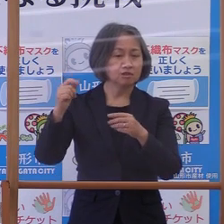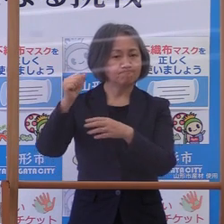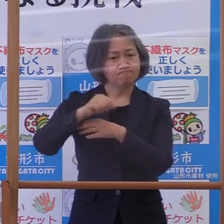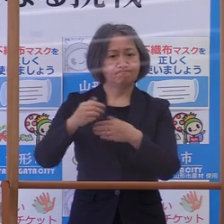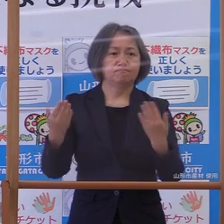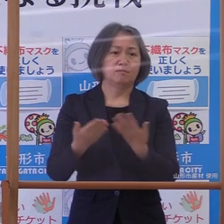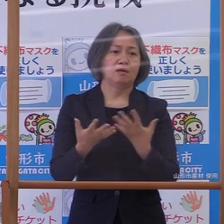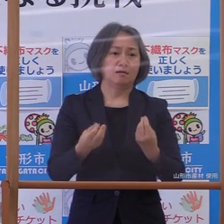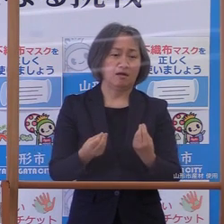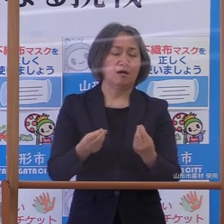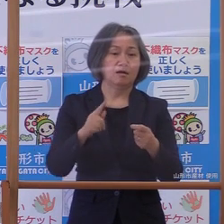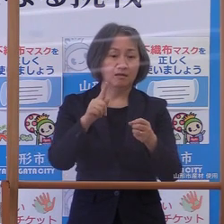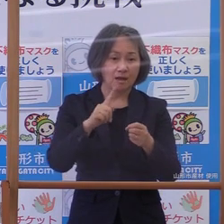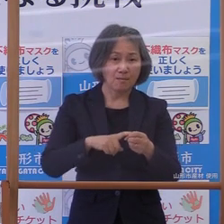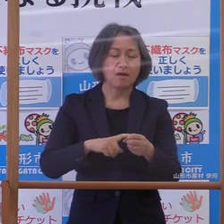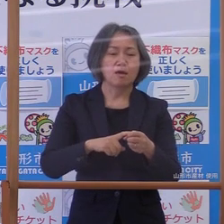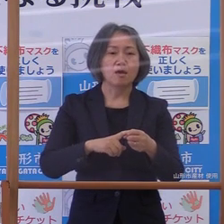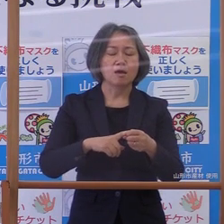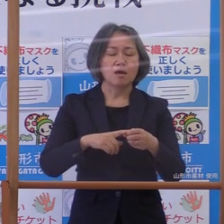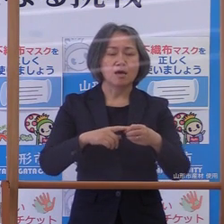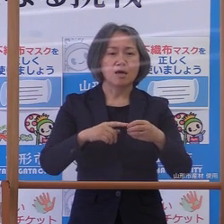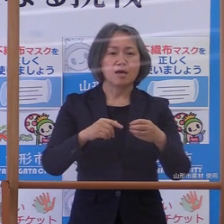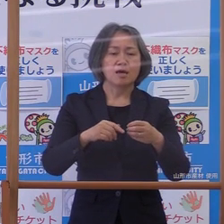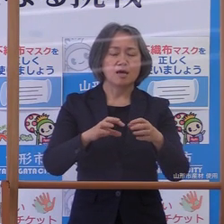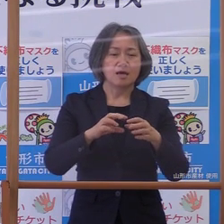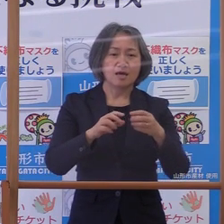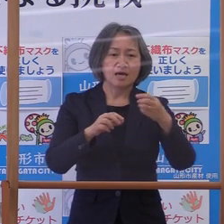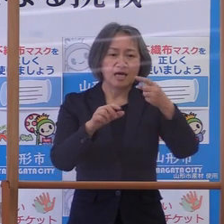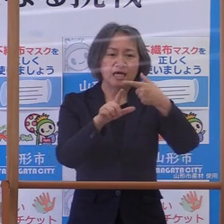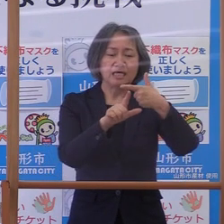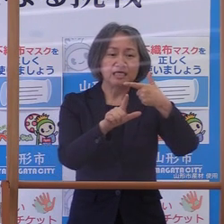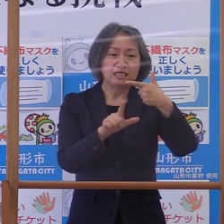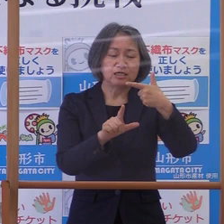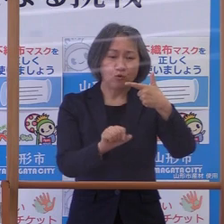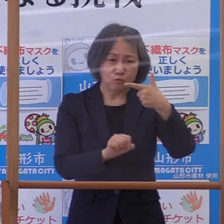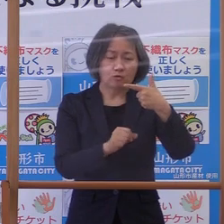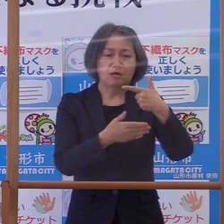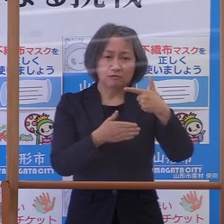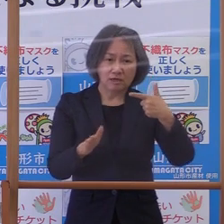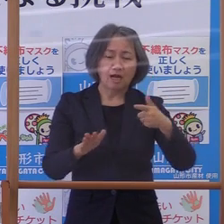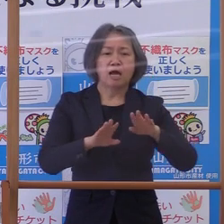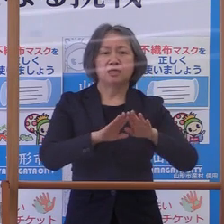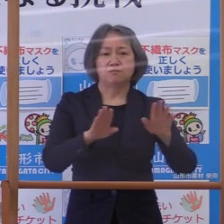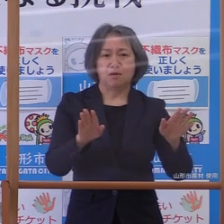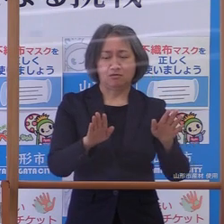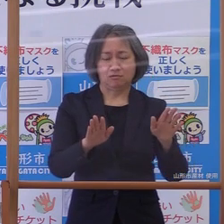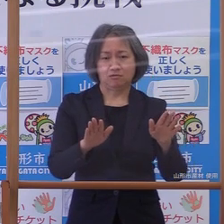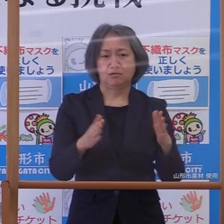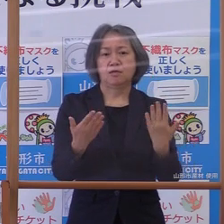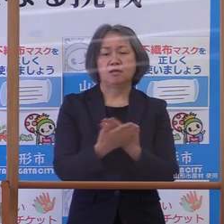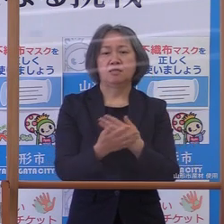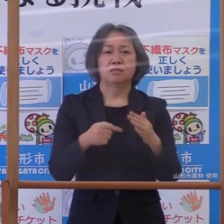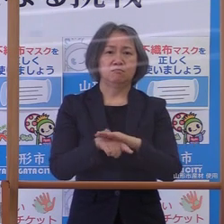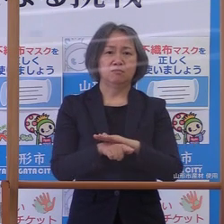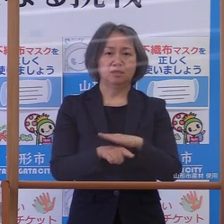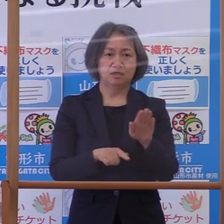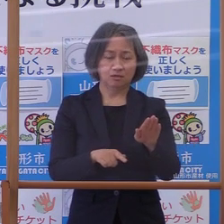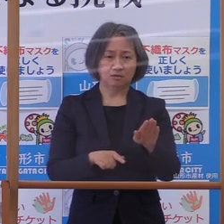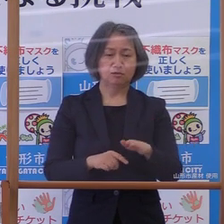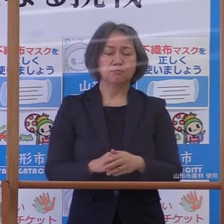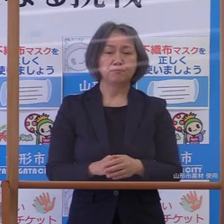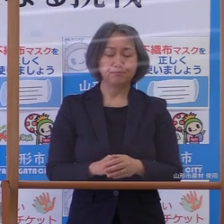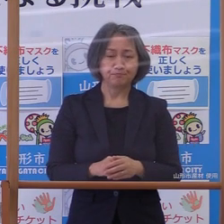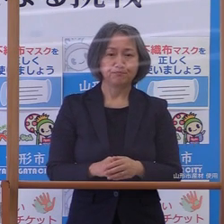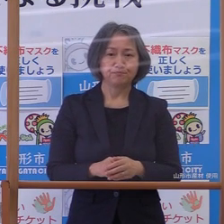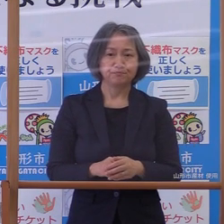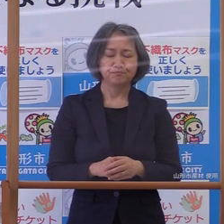たということで、4月からではなく若干遅れましたけども、6月からという対応になったということでございます。失礼し